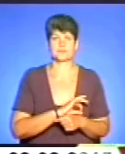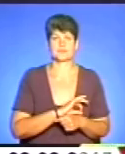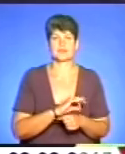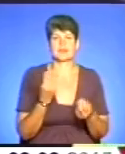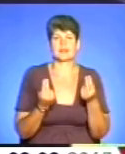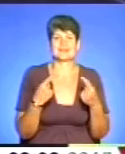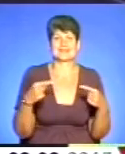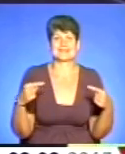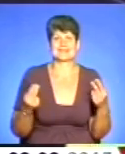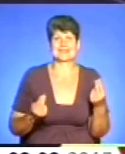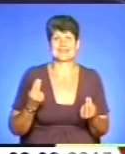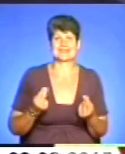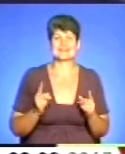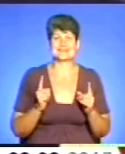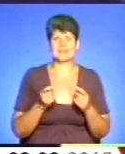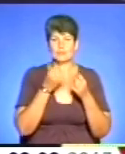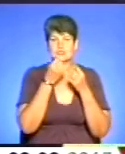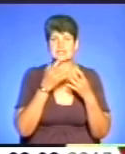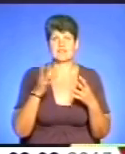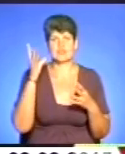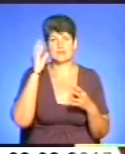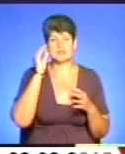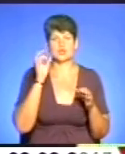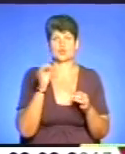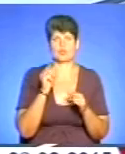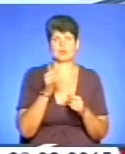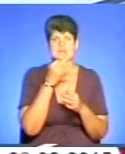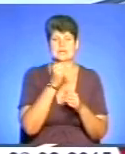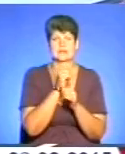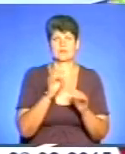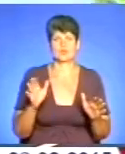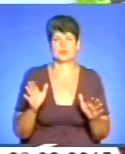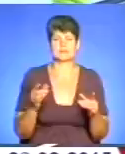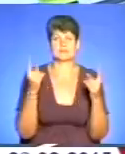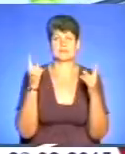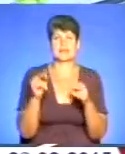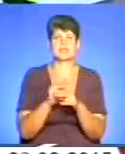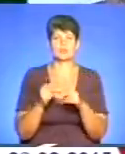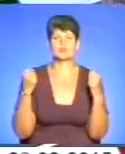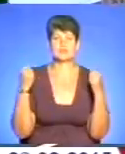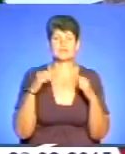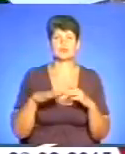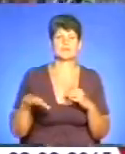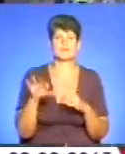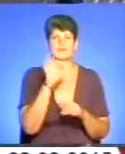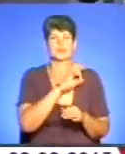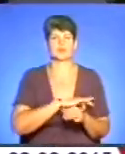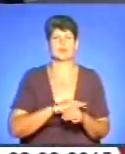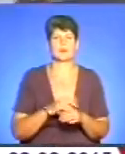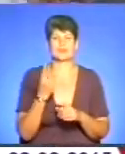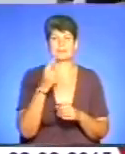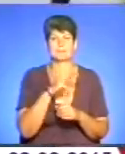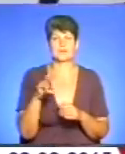різні ігри. Тільки позитивні враження, нічого поганого не можу сказати. На капітальний ремонт спортивного майданчика використали понад